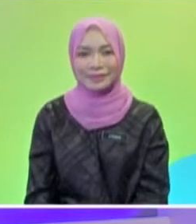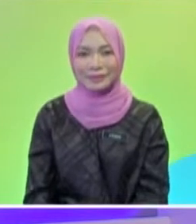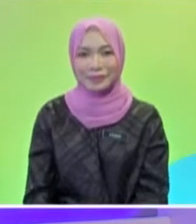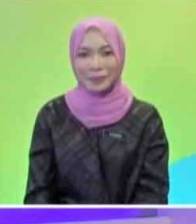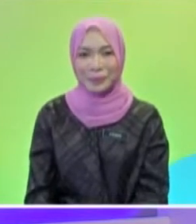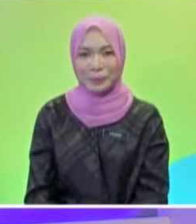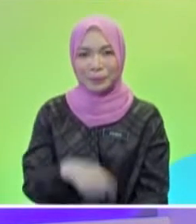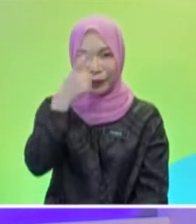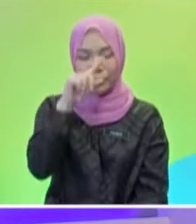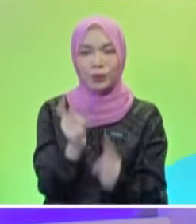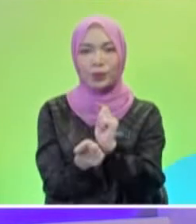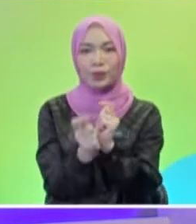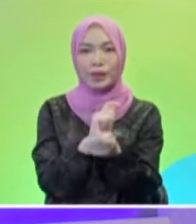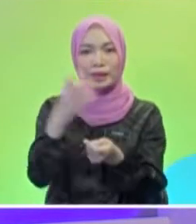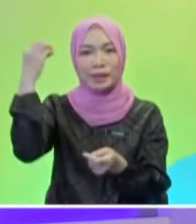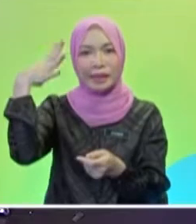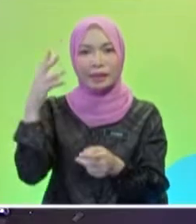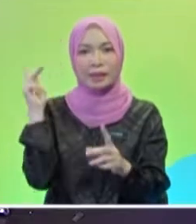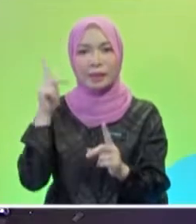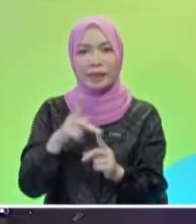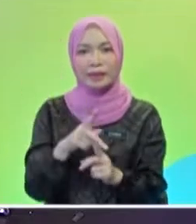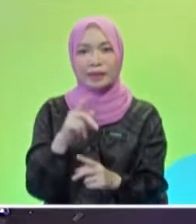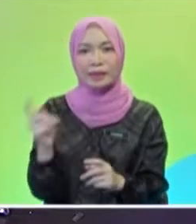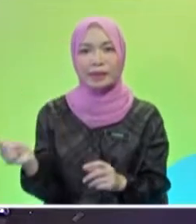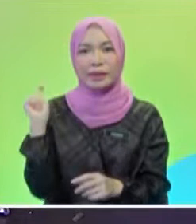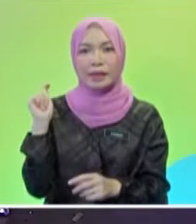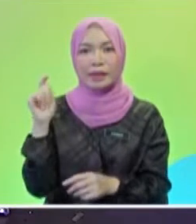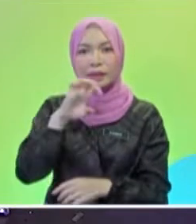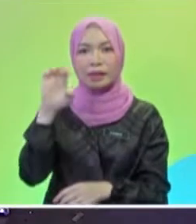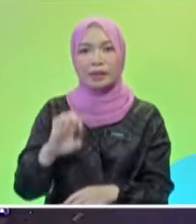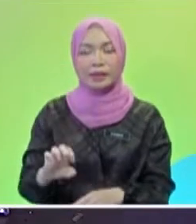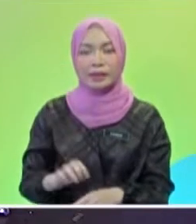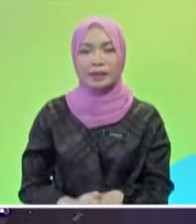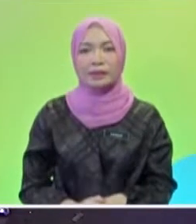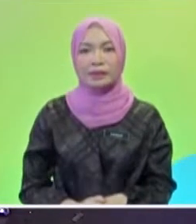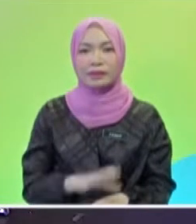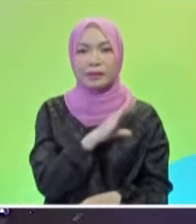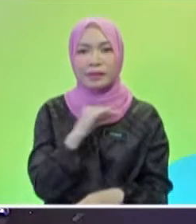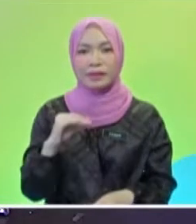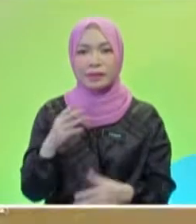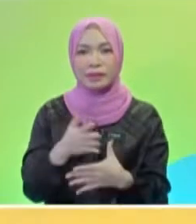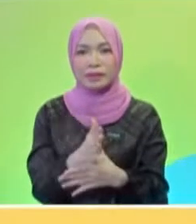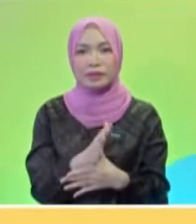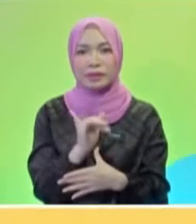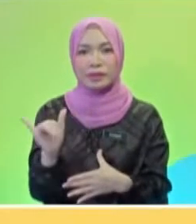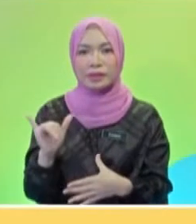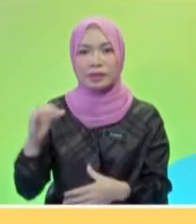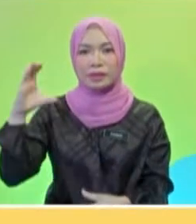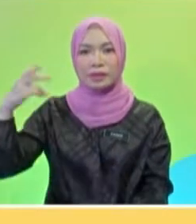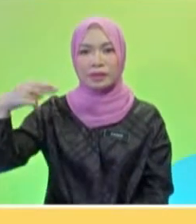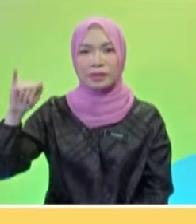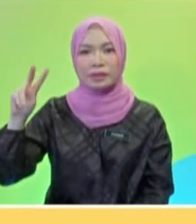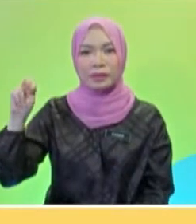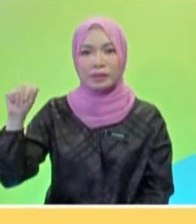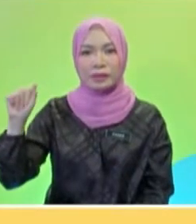melukat cahaya kepada tenaga listrik naik-naik ya satunya adalah negara Cina Oke dia membangunkan elektrik menggunakan